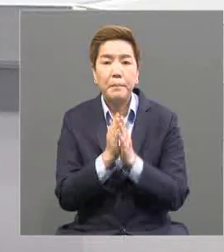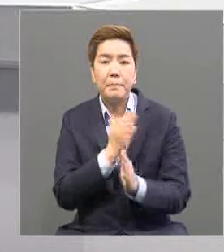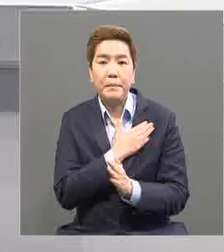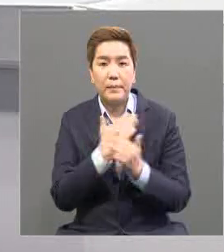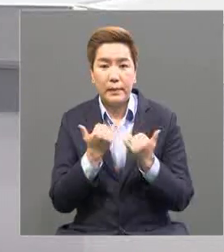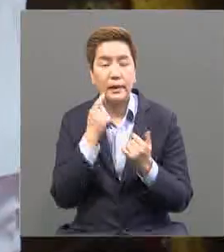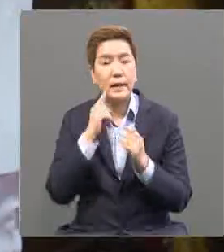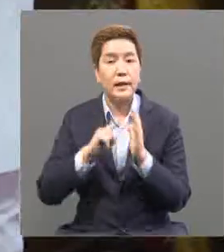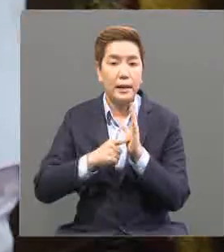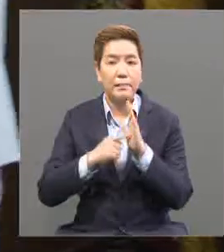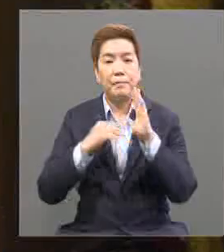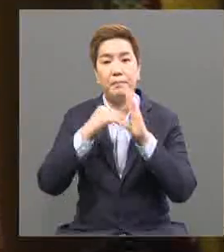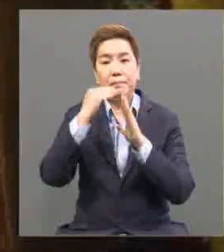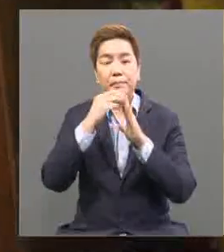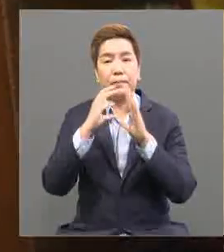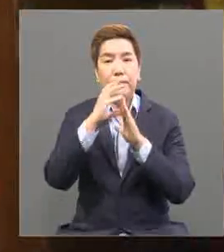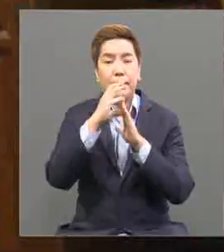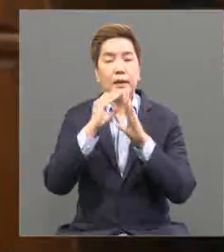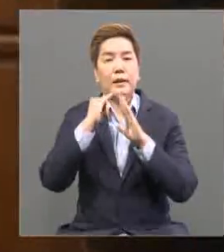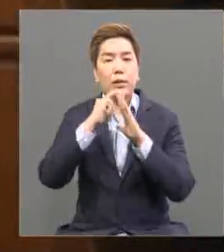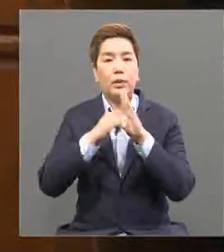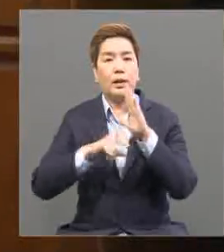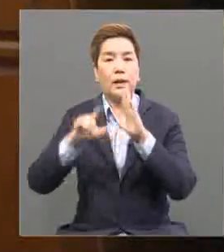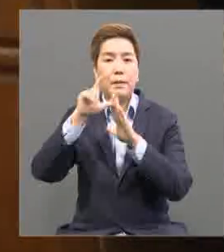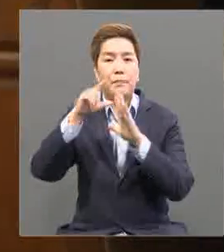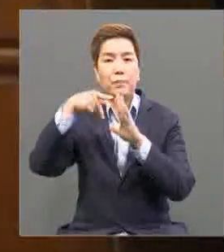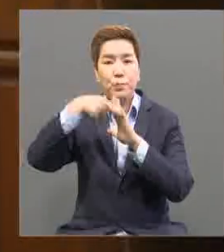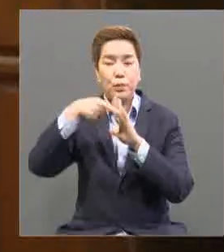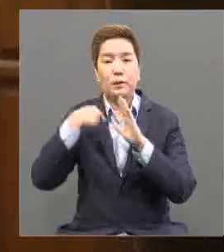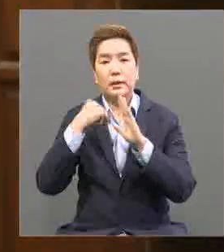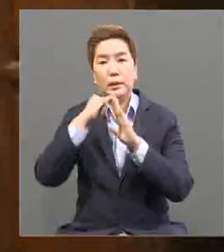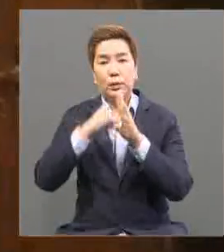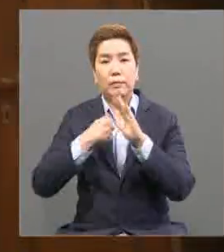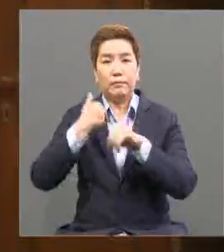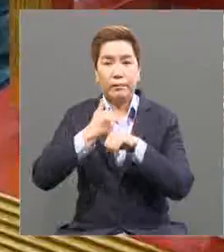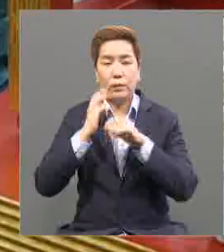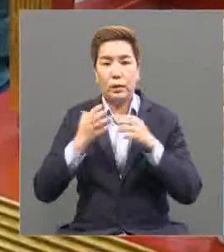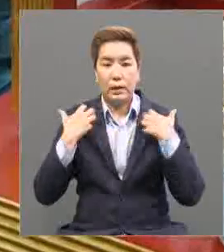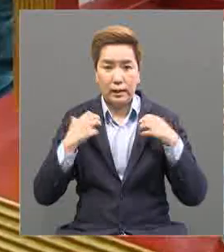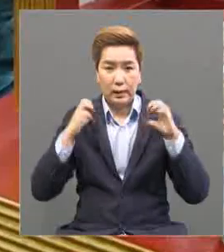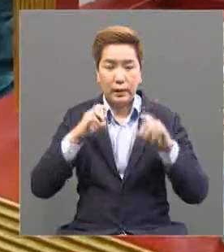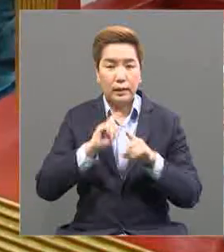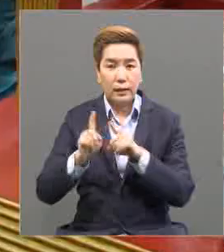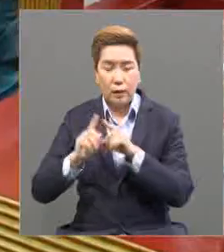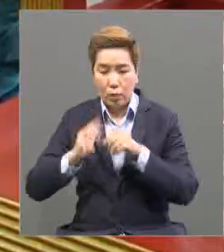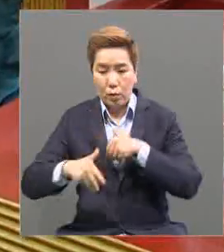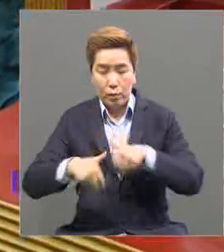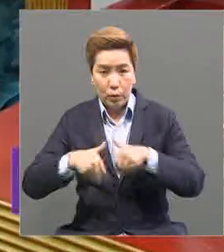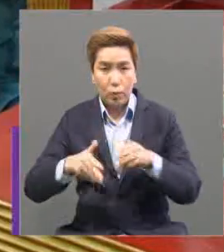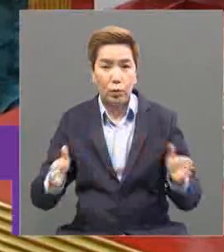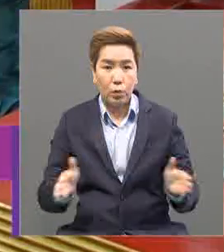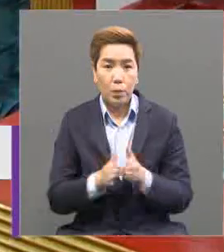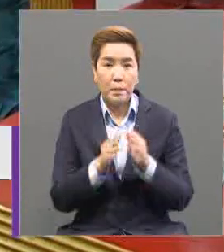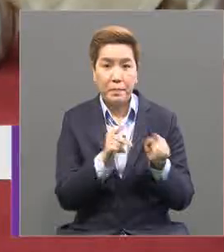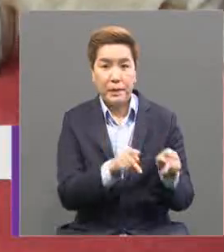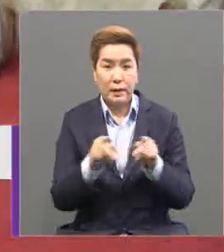คะเริ่มกันที่ภาคเหนือค่ะที่จังหวัดลำพูนนะคะผู้ว่าราชการจังหวัดนำหัวหน้าส่วนราชการและประชาชนประก